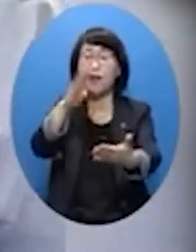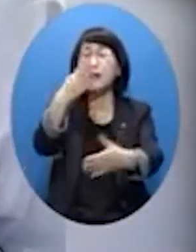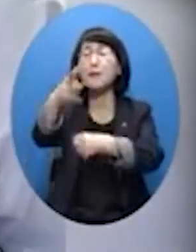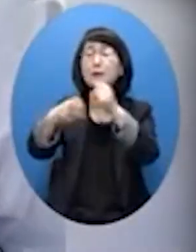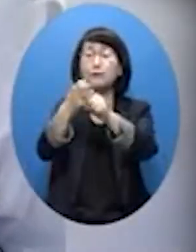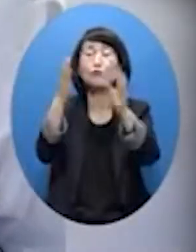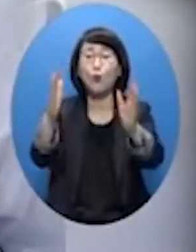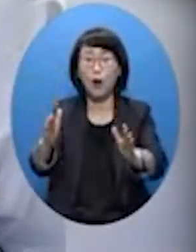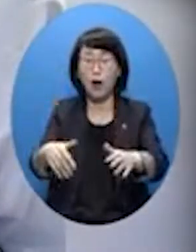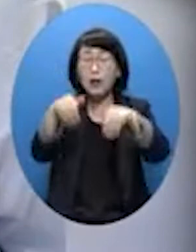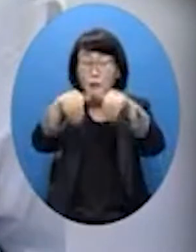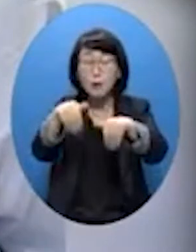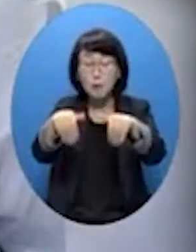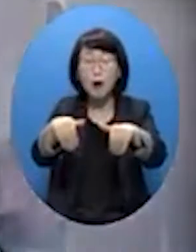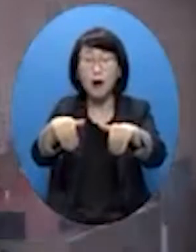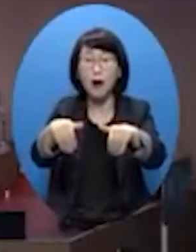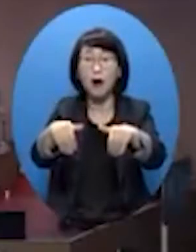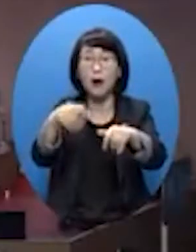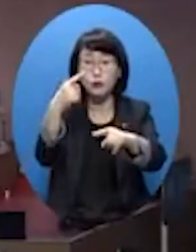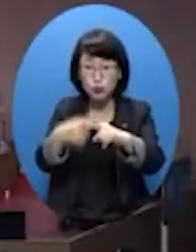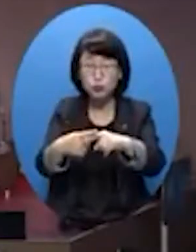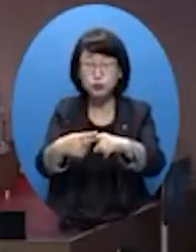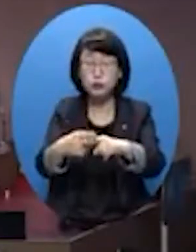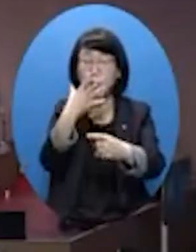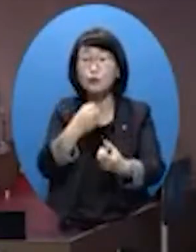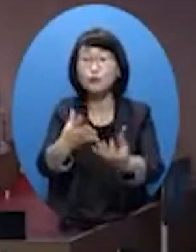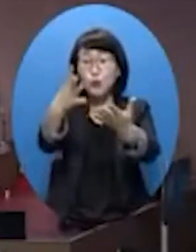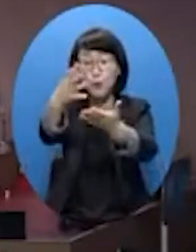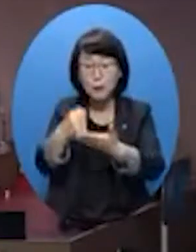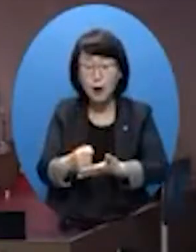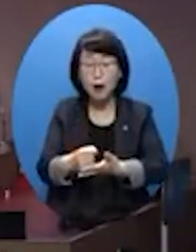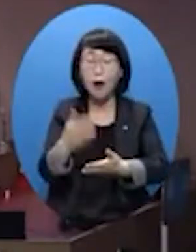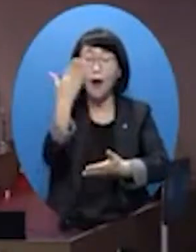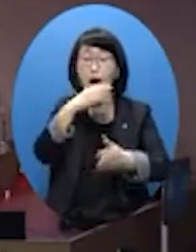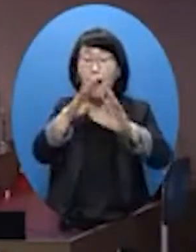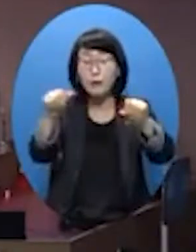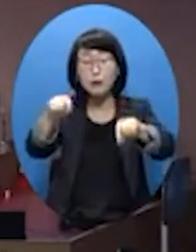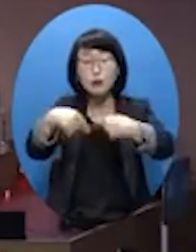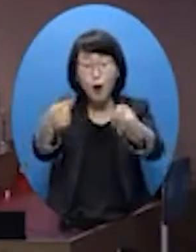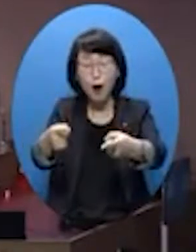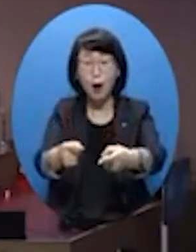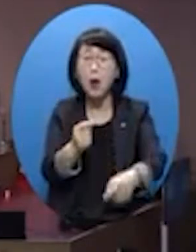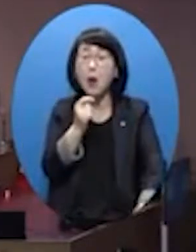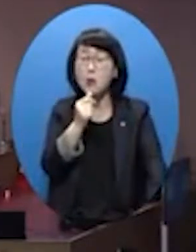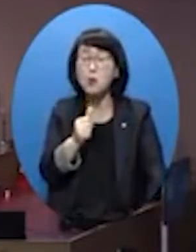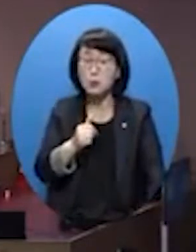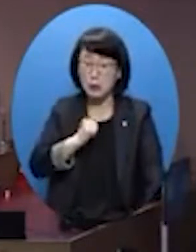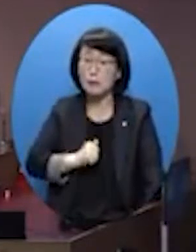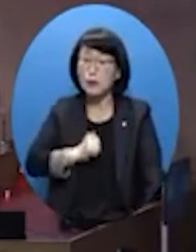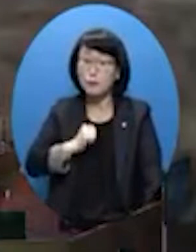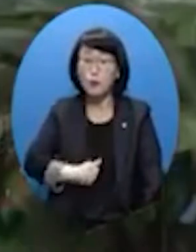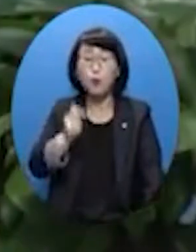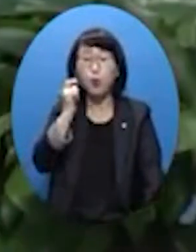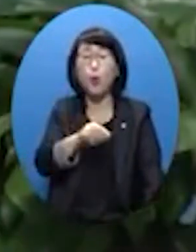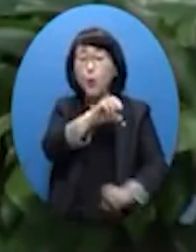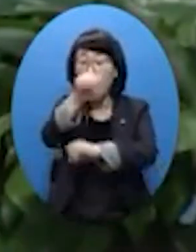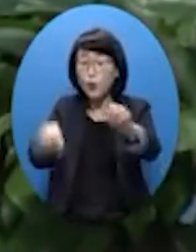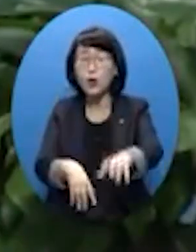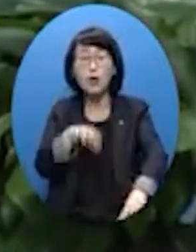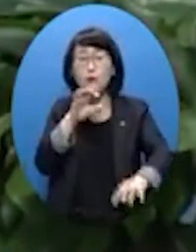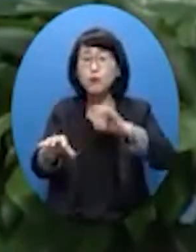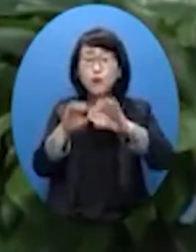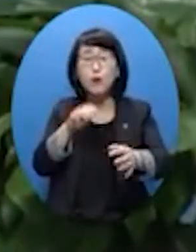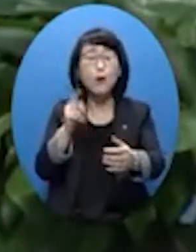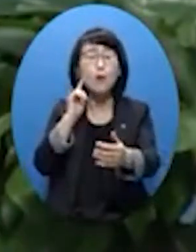종살이 하다가 초 들이 이게 축복 받아서 가나안 땅을 할 가는데 곳 좀 참고 견디지 못하고 그렇게 불평할